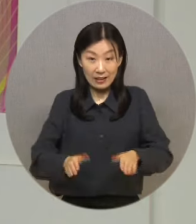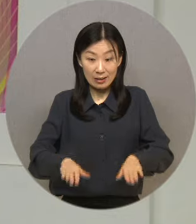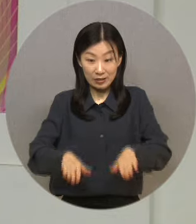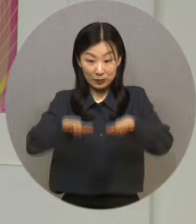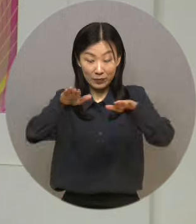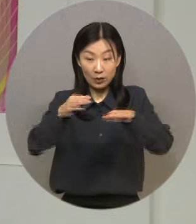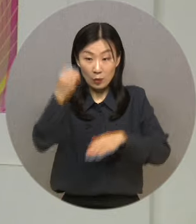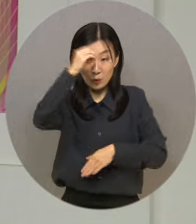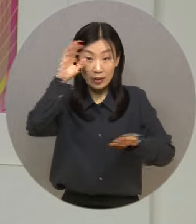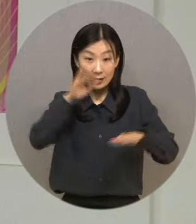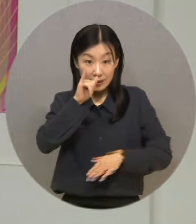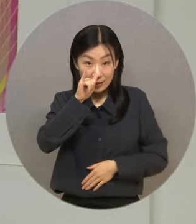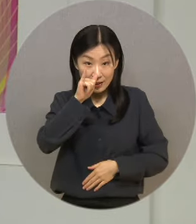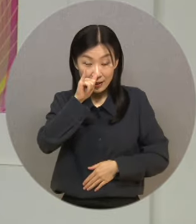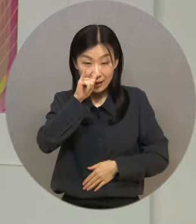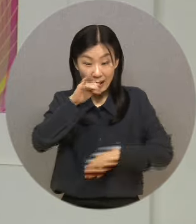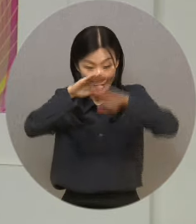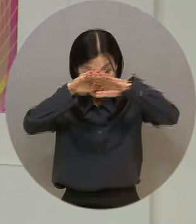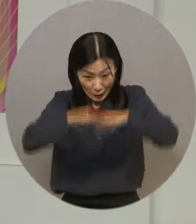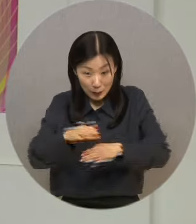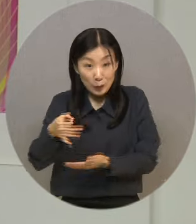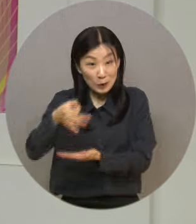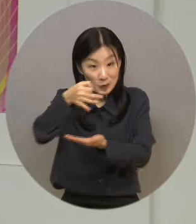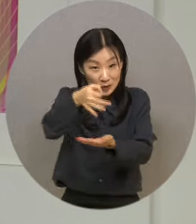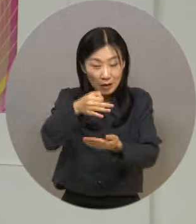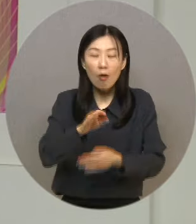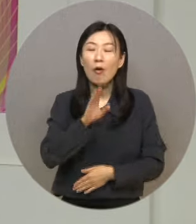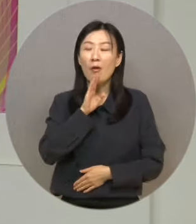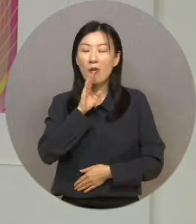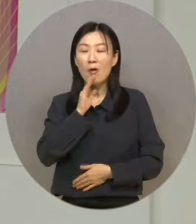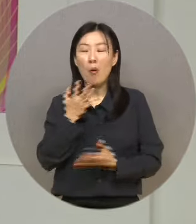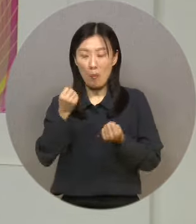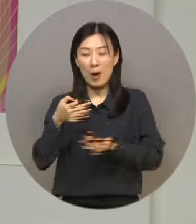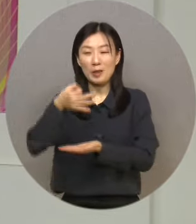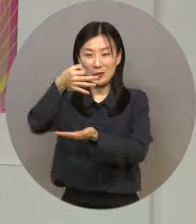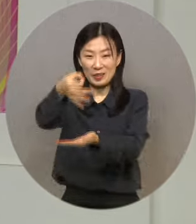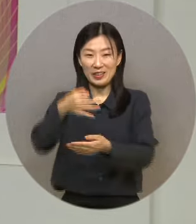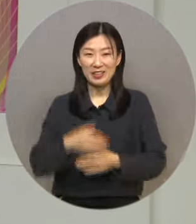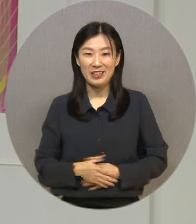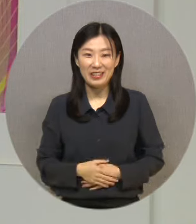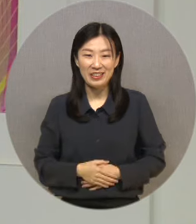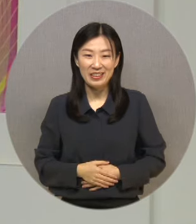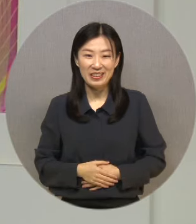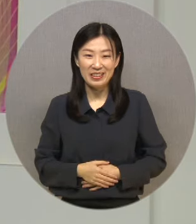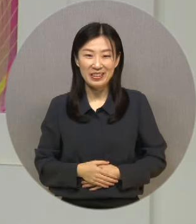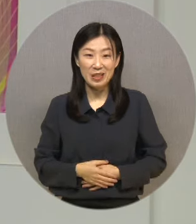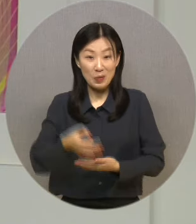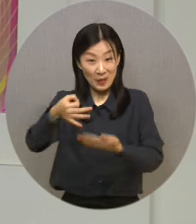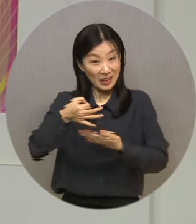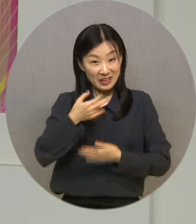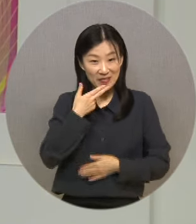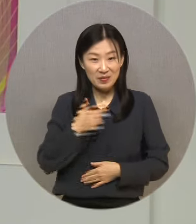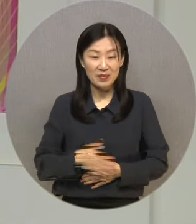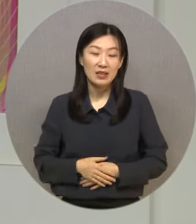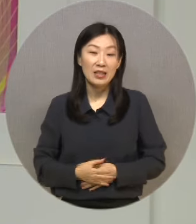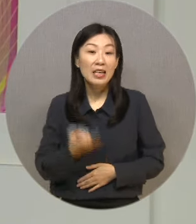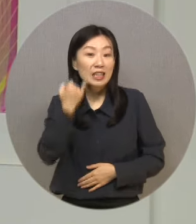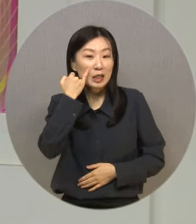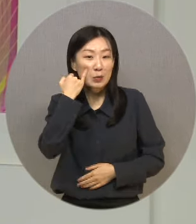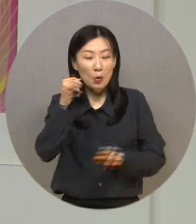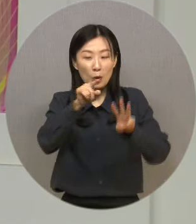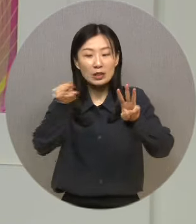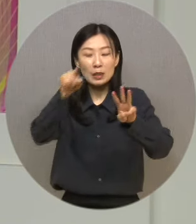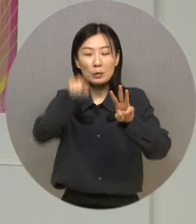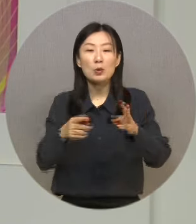세뱃돈 주셔야죠. 아유, 많이 줘야죠. 많이 줘야 돼요. 예. 받지는 않으시니? 네. 이모삼촌들이